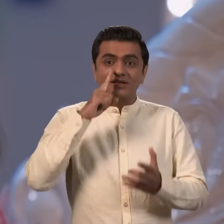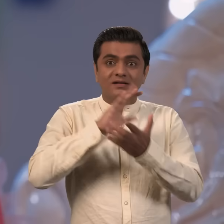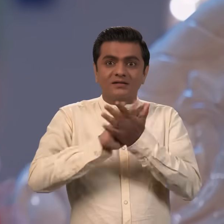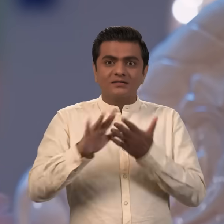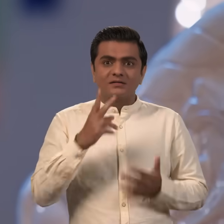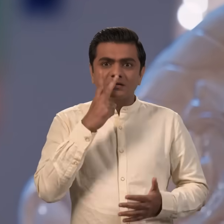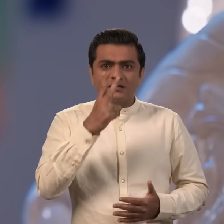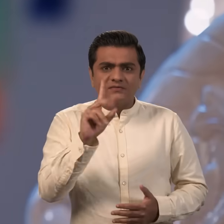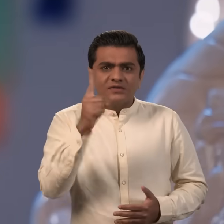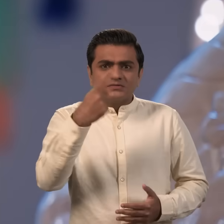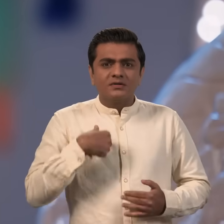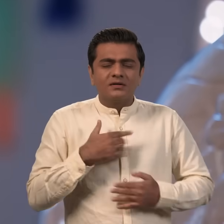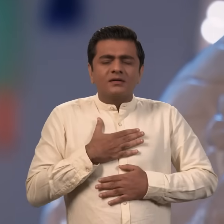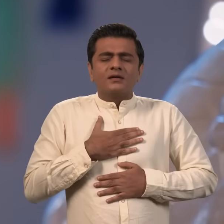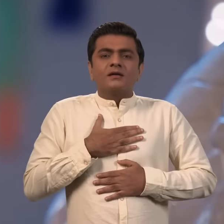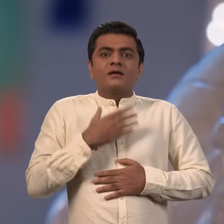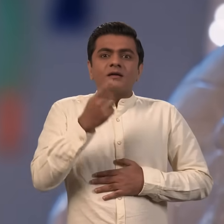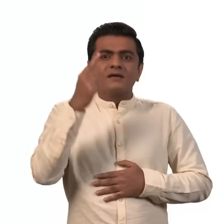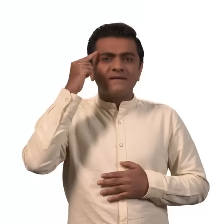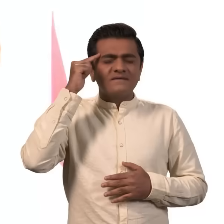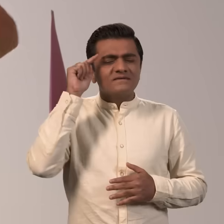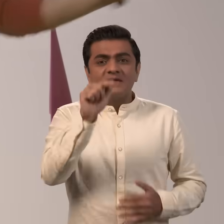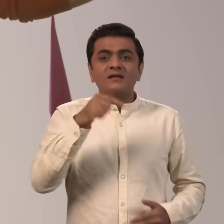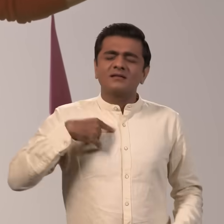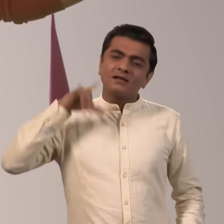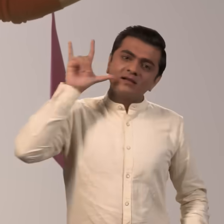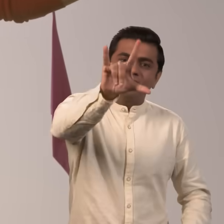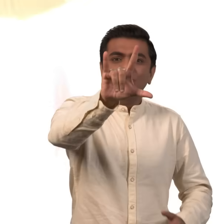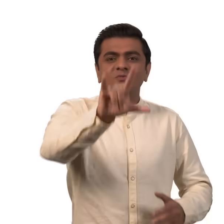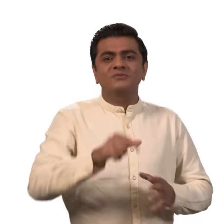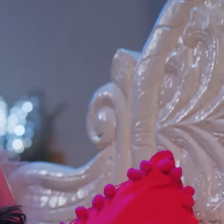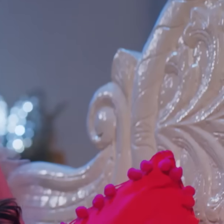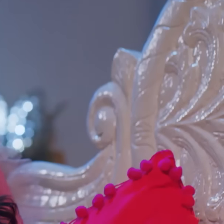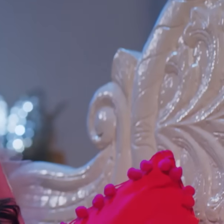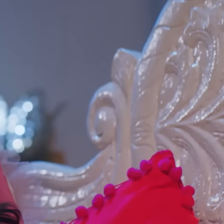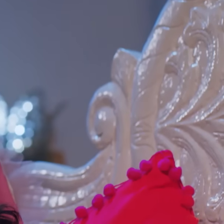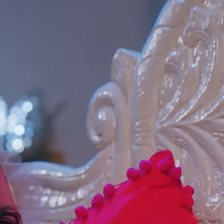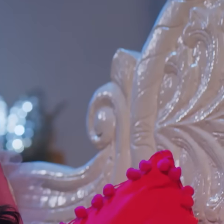हीर, मुझे तुमसे पहली नजर वाला प्यार हो गया है। I love you, हीर।